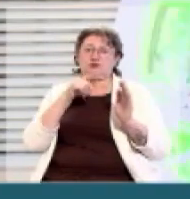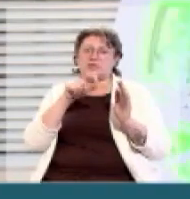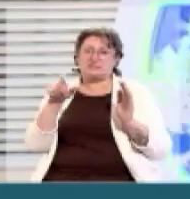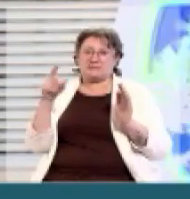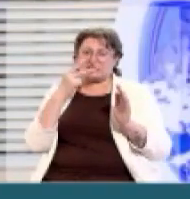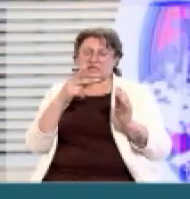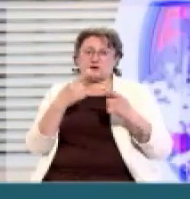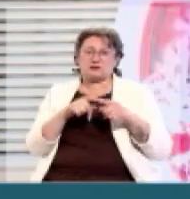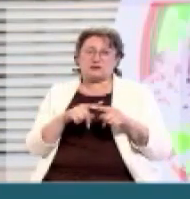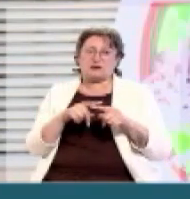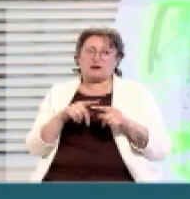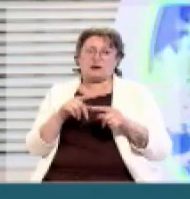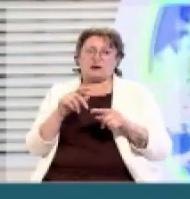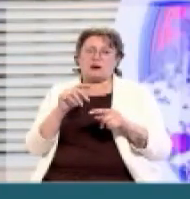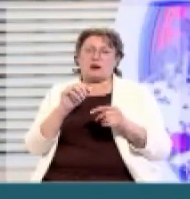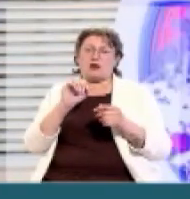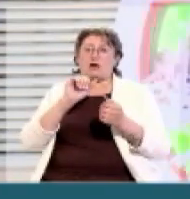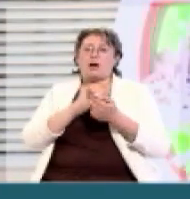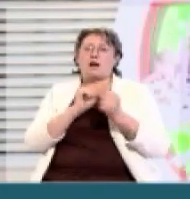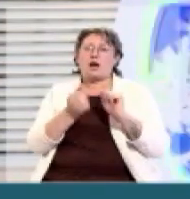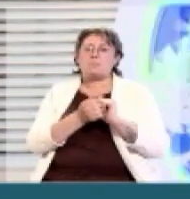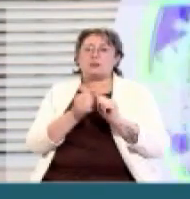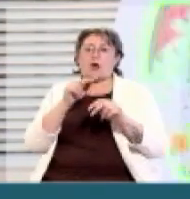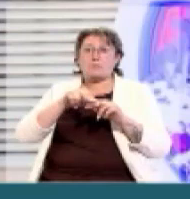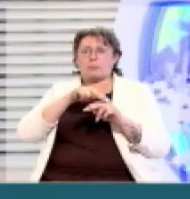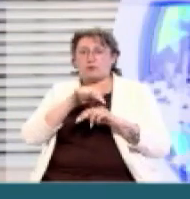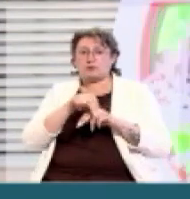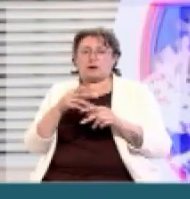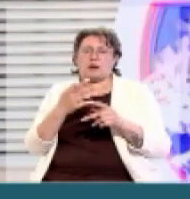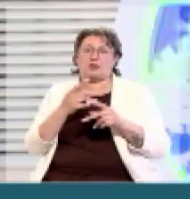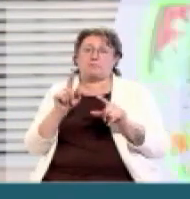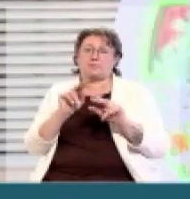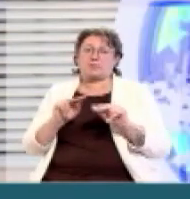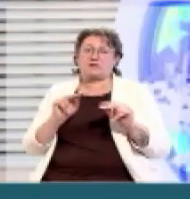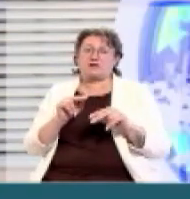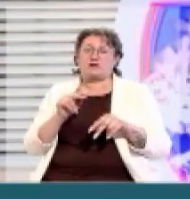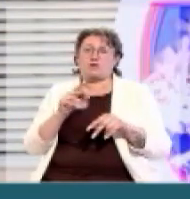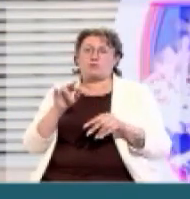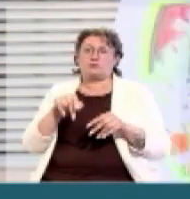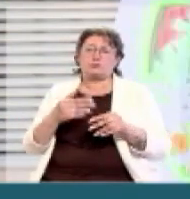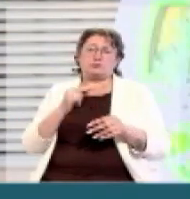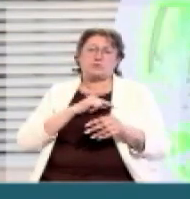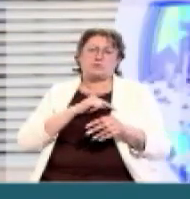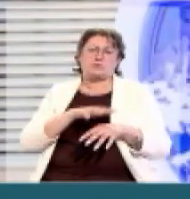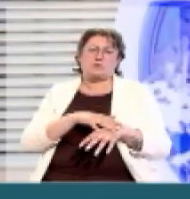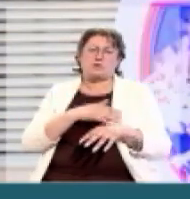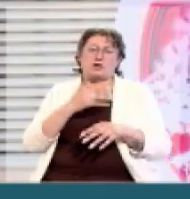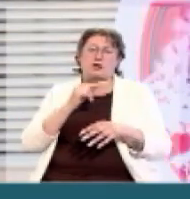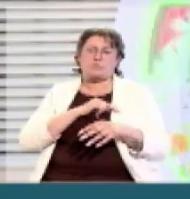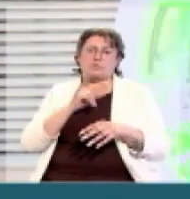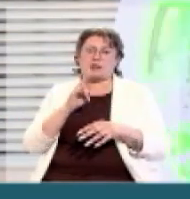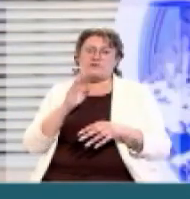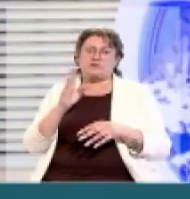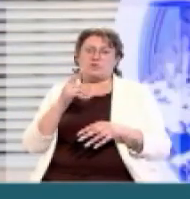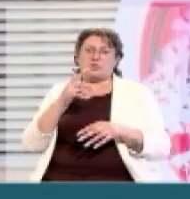такую технику, как обработка камня, преподавателем которой является долгие годы работающий в этом коллективе